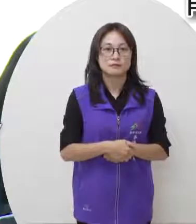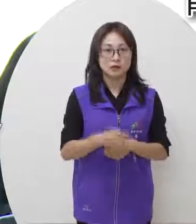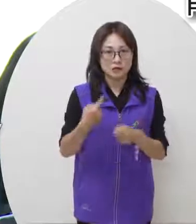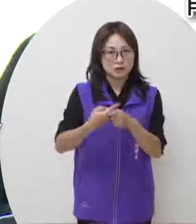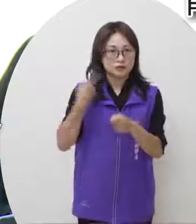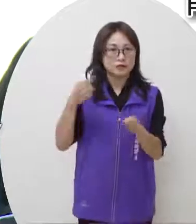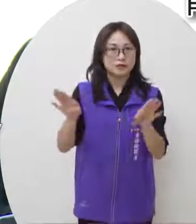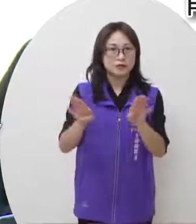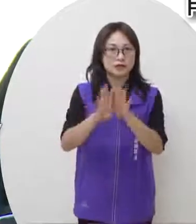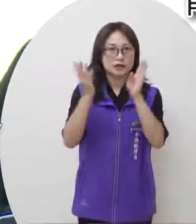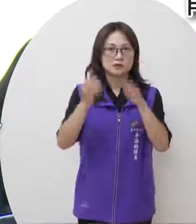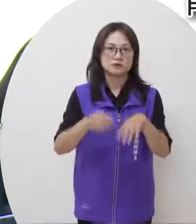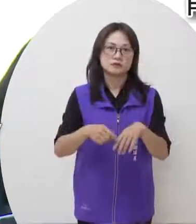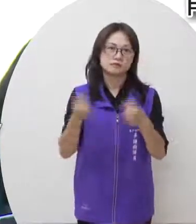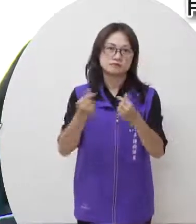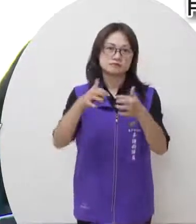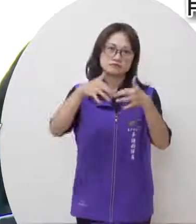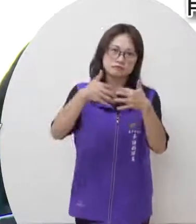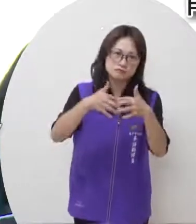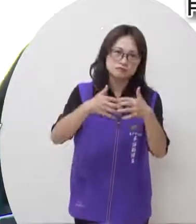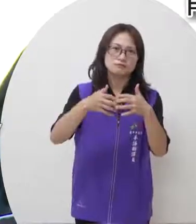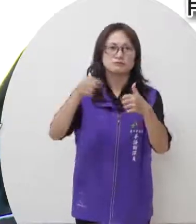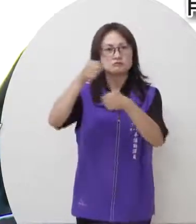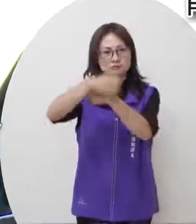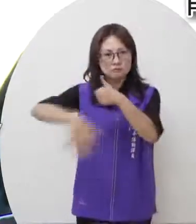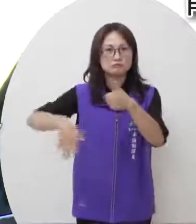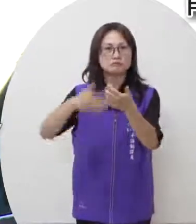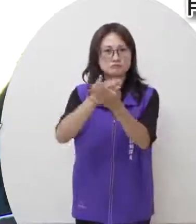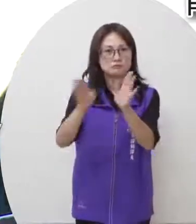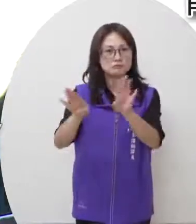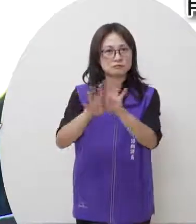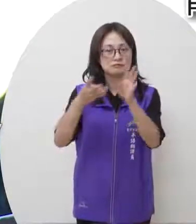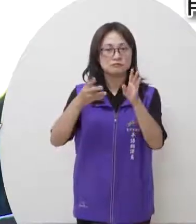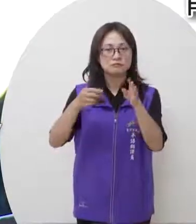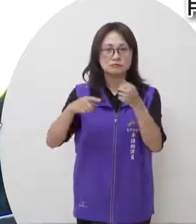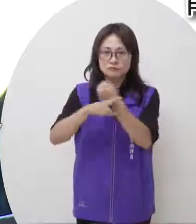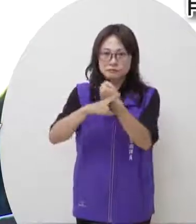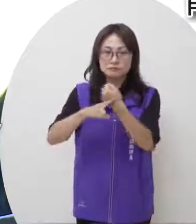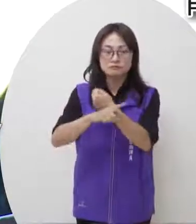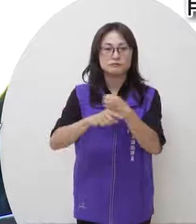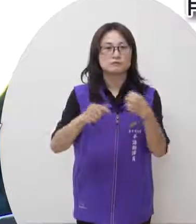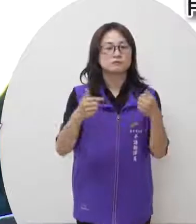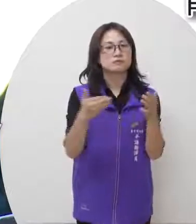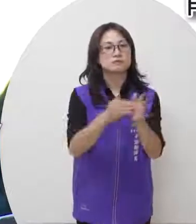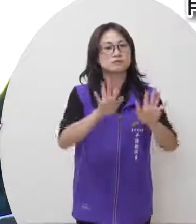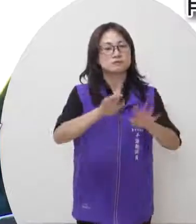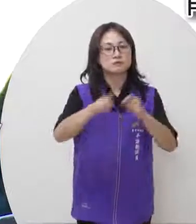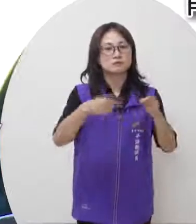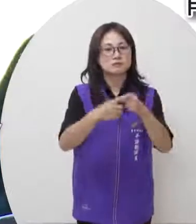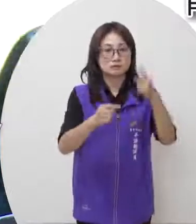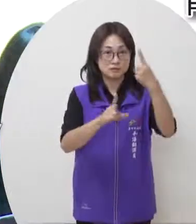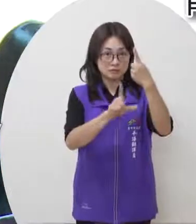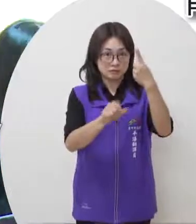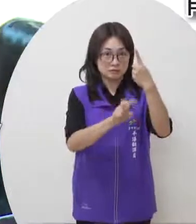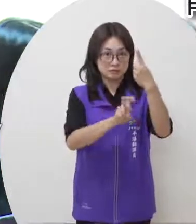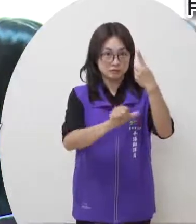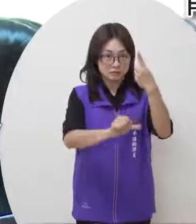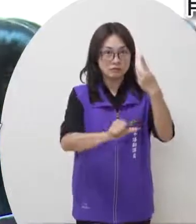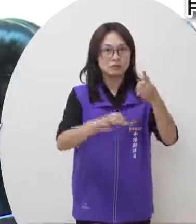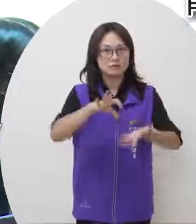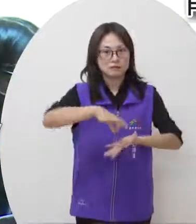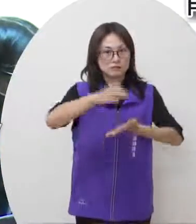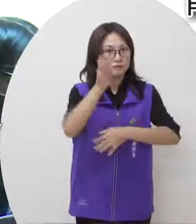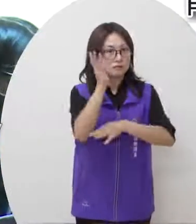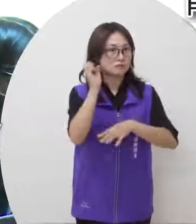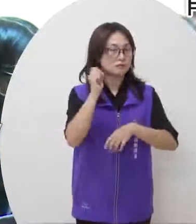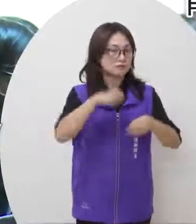关这些基础的这些设施，诚如到今年的1月25号，我们再提出一个新的所谓的双十公车，